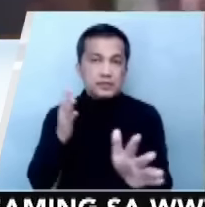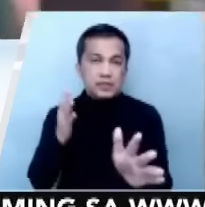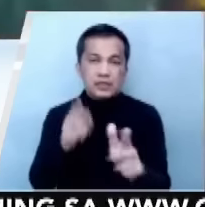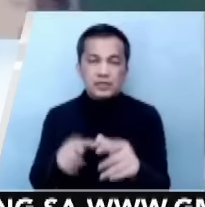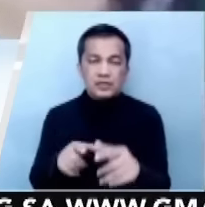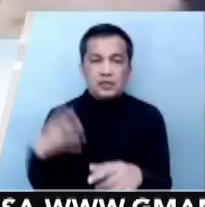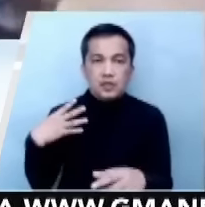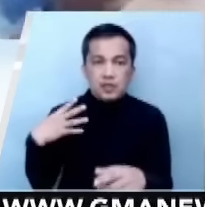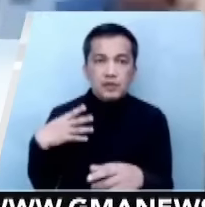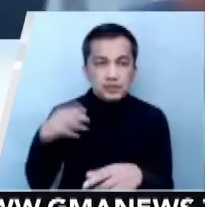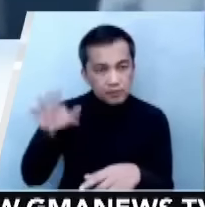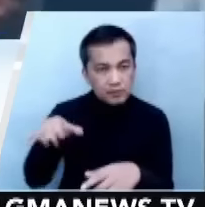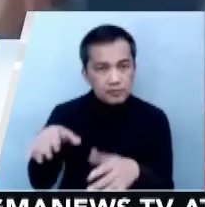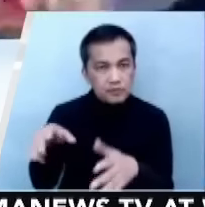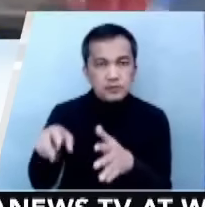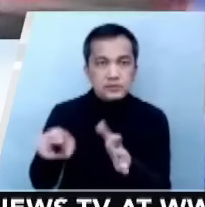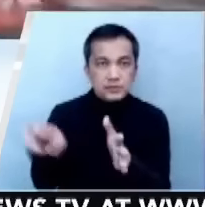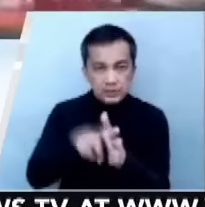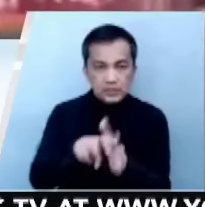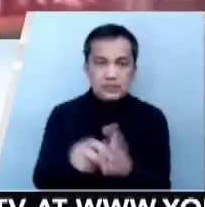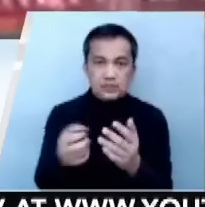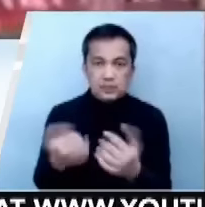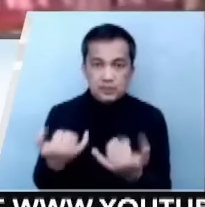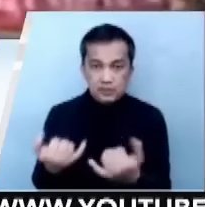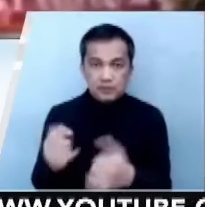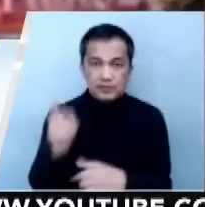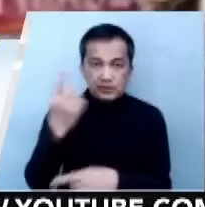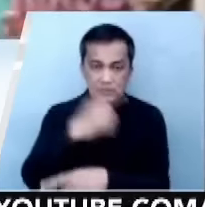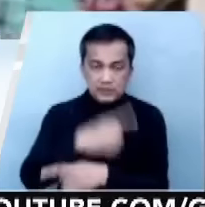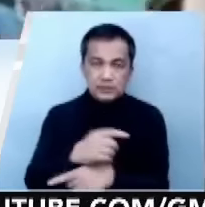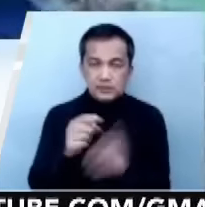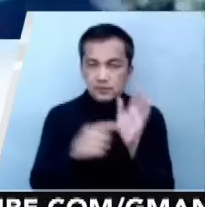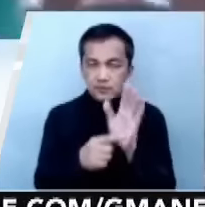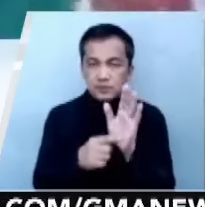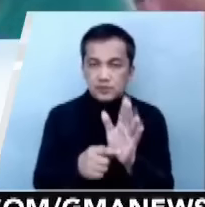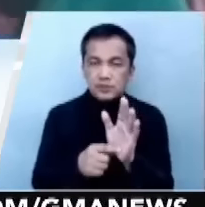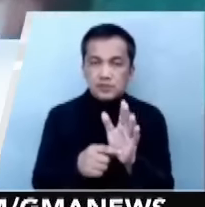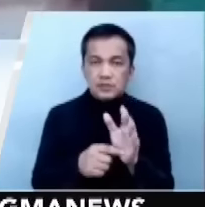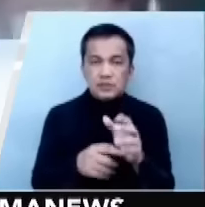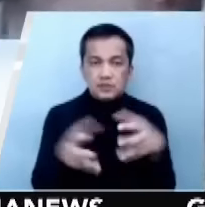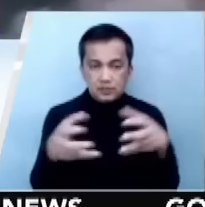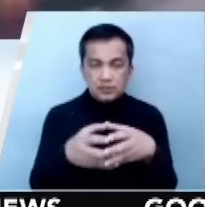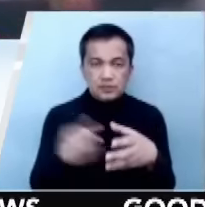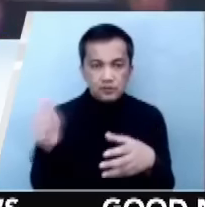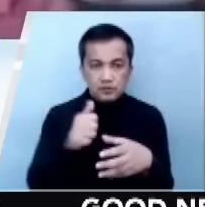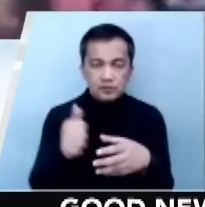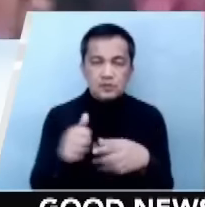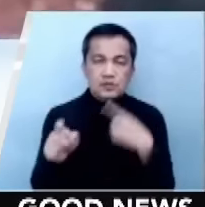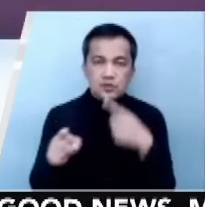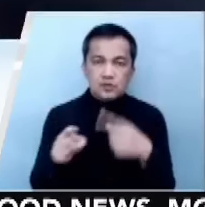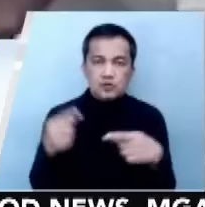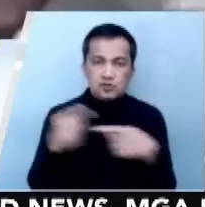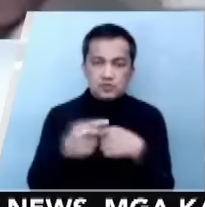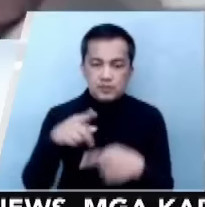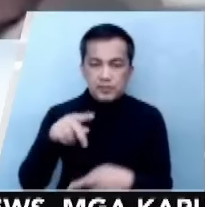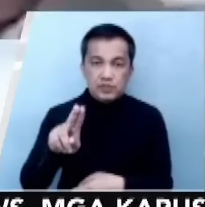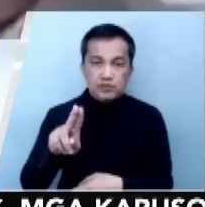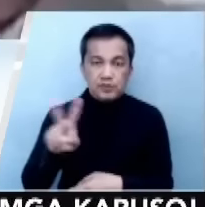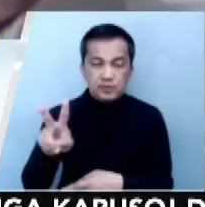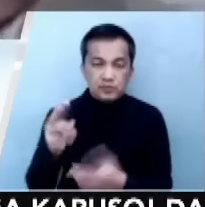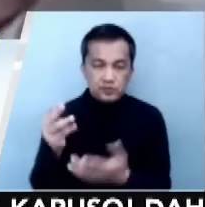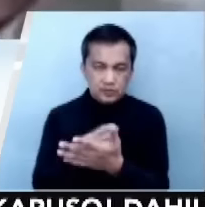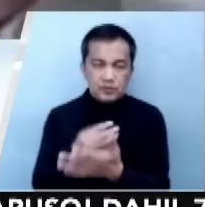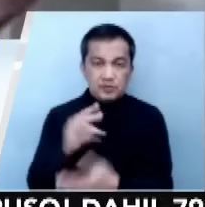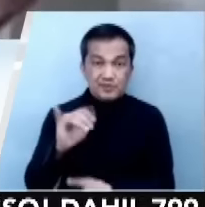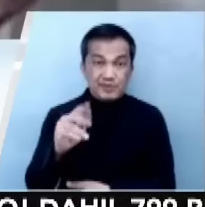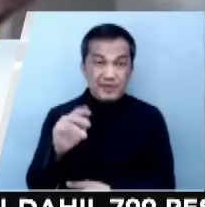masasakyan. Ngayon kasi ang unang araw ng kilos protesta ng Transport Group na Manibela kontra sa PUV Modernization Program. Naapektuhan din